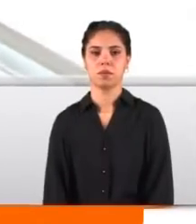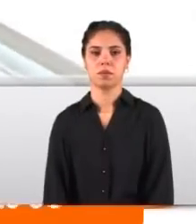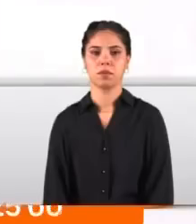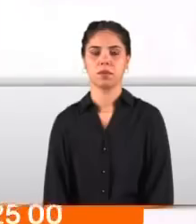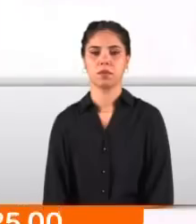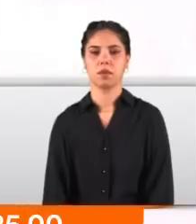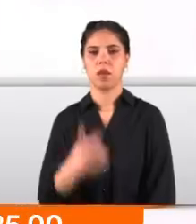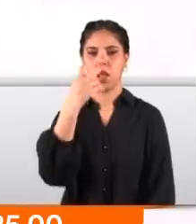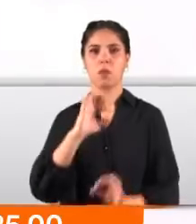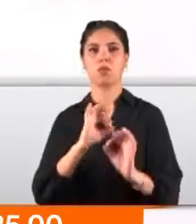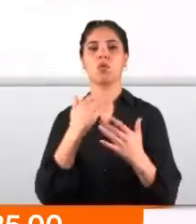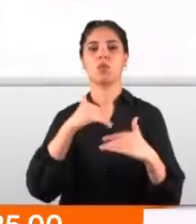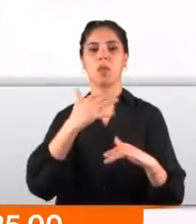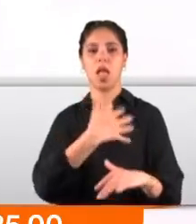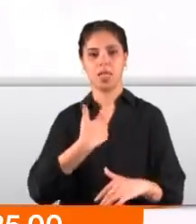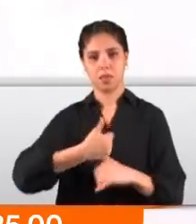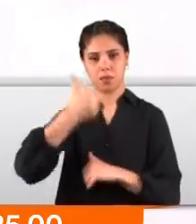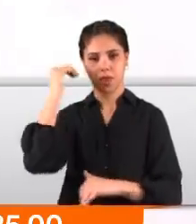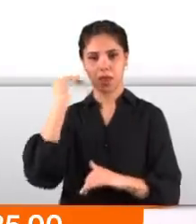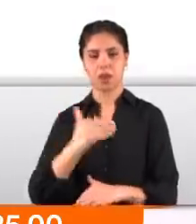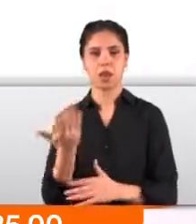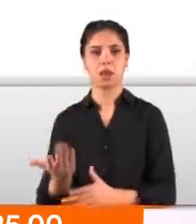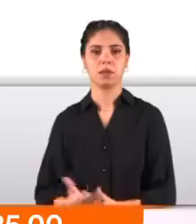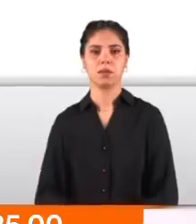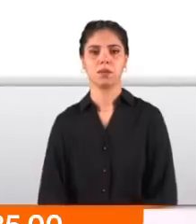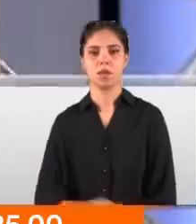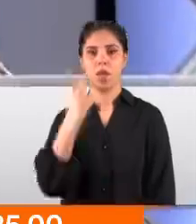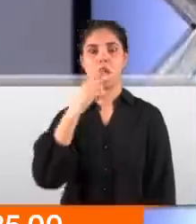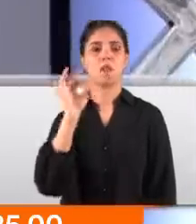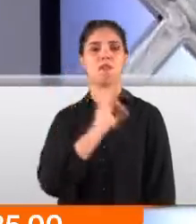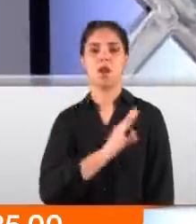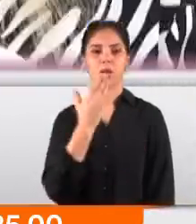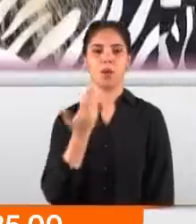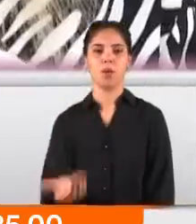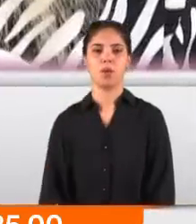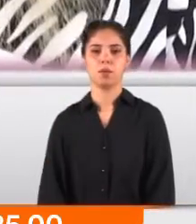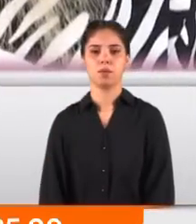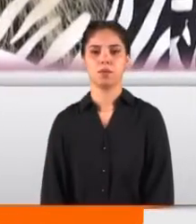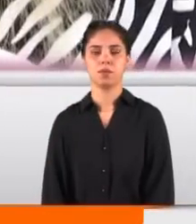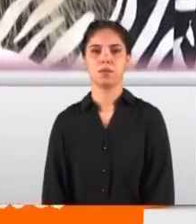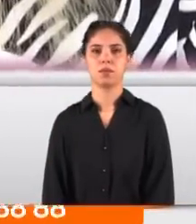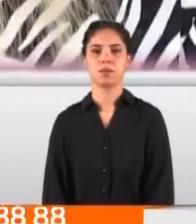ağlamak karı olsaydı Annem geri gelirdi ey gidi gevriye ağlamak hiçbir şeye fayda getirmez